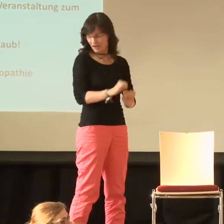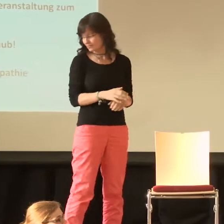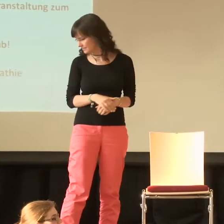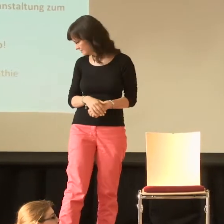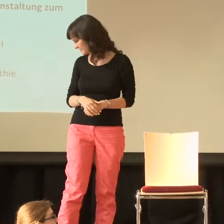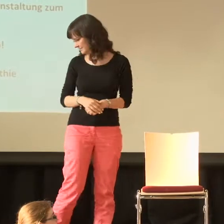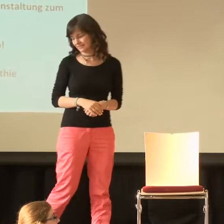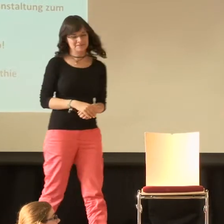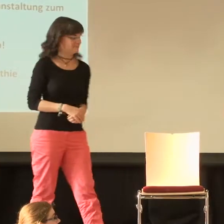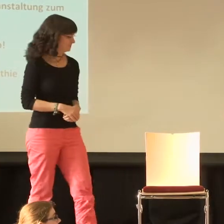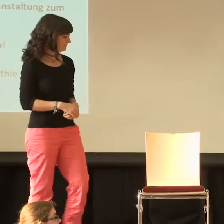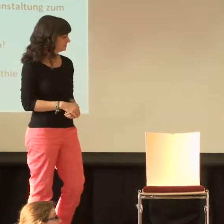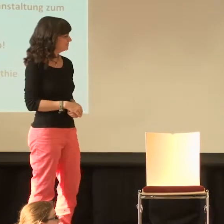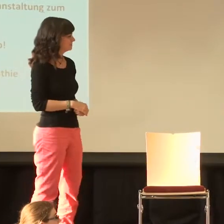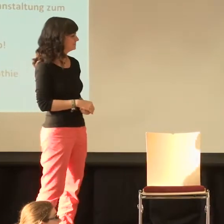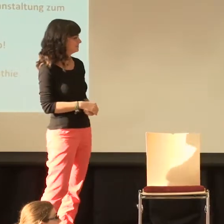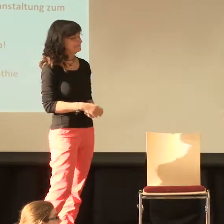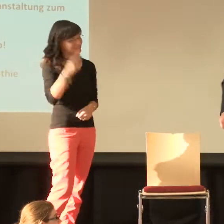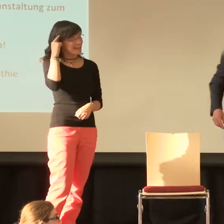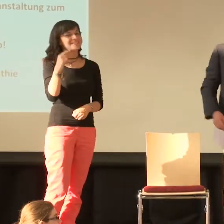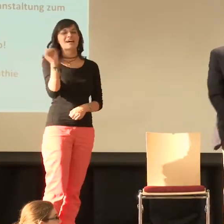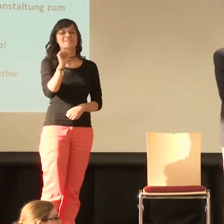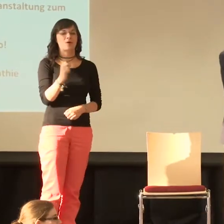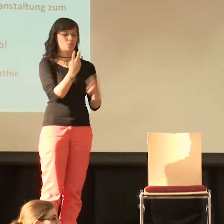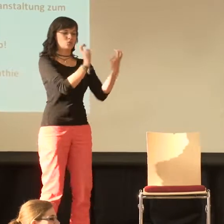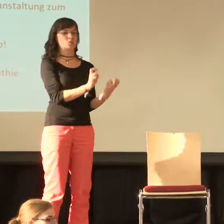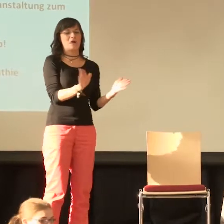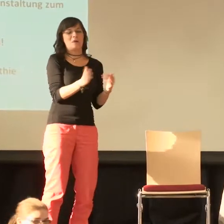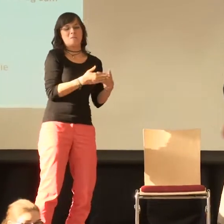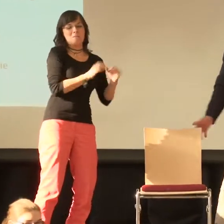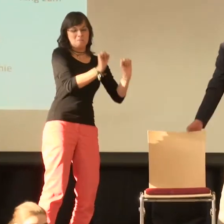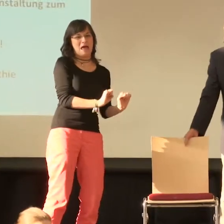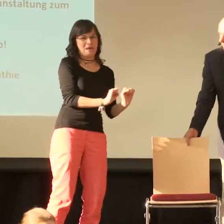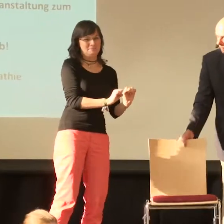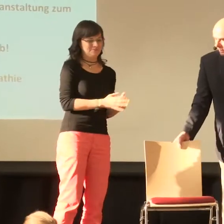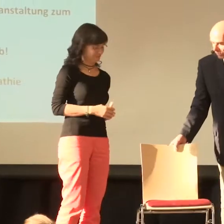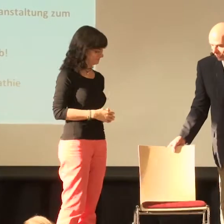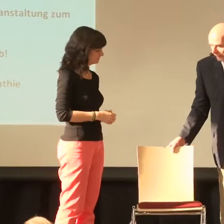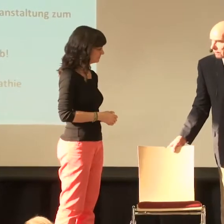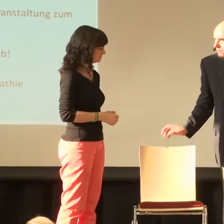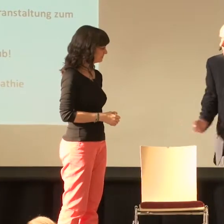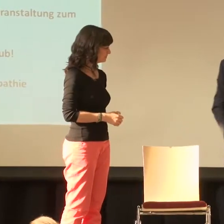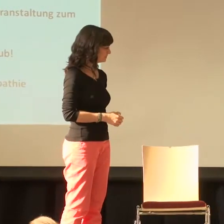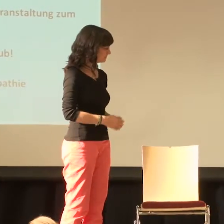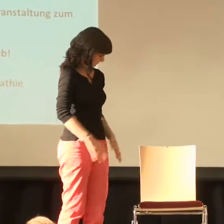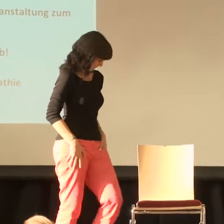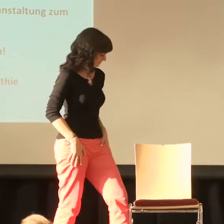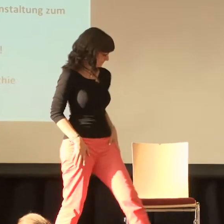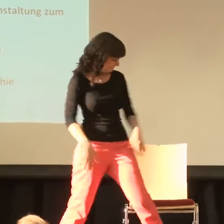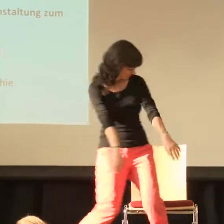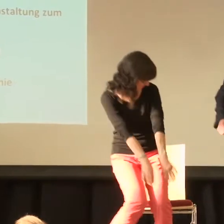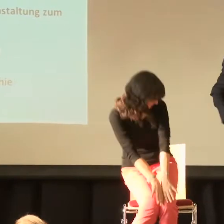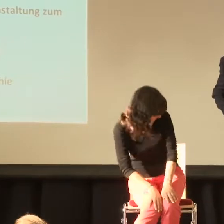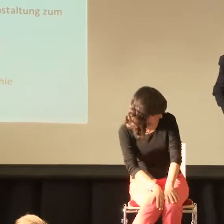wir die beiden Stühle nicht hergegeben haben vorhin. Ja, die sind wichtig, denn hier ist die Kollegin, die das Ganze dann